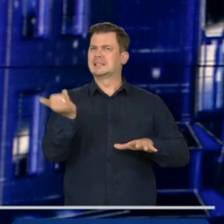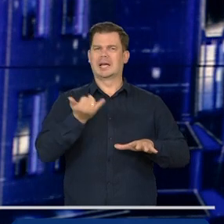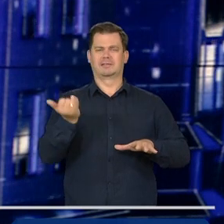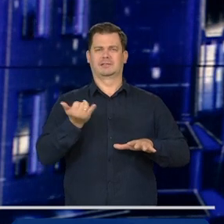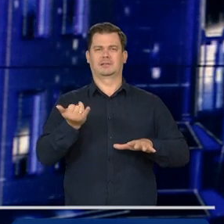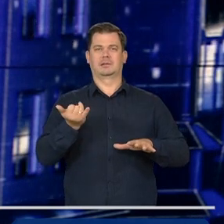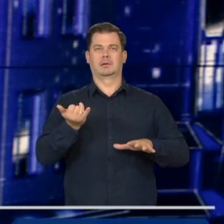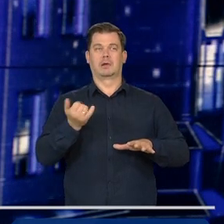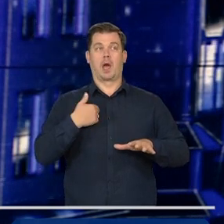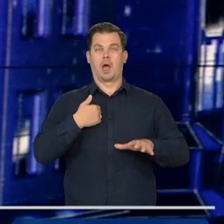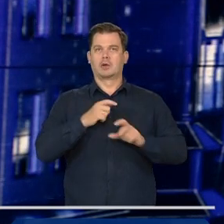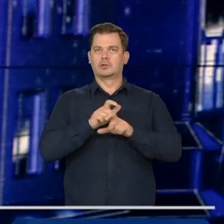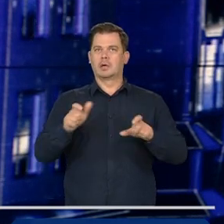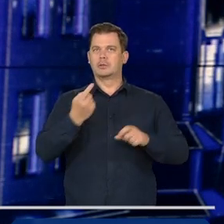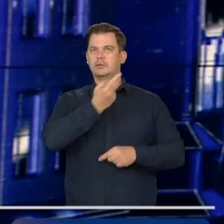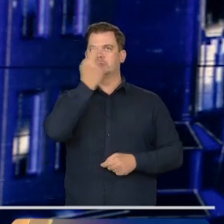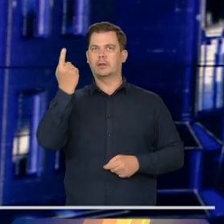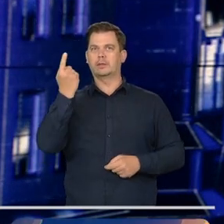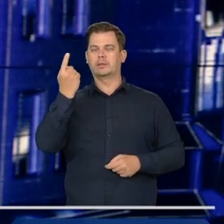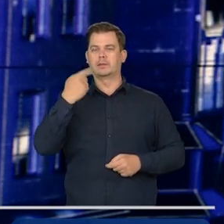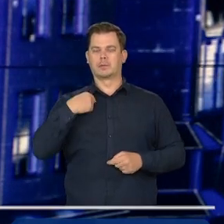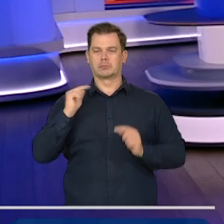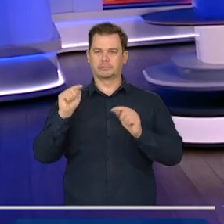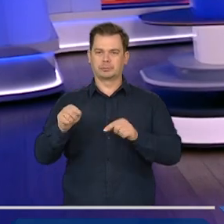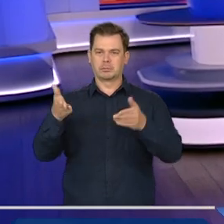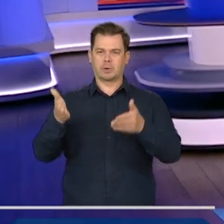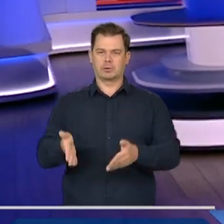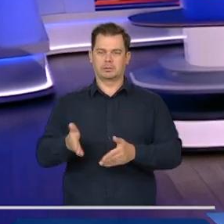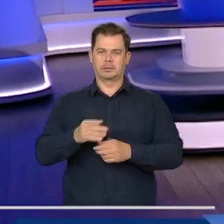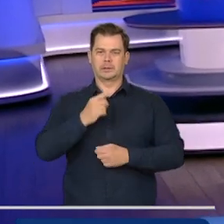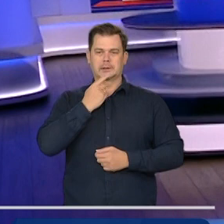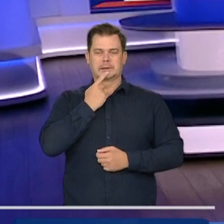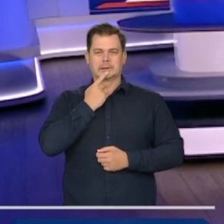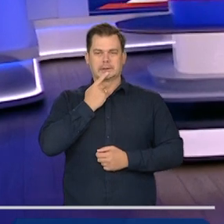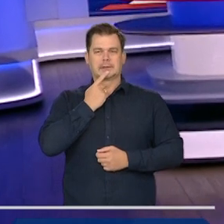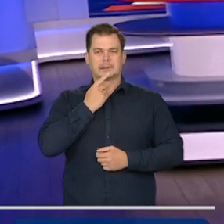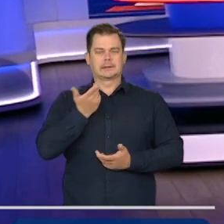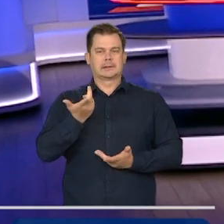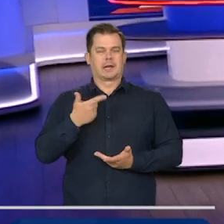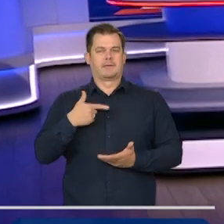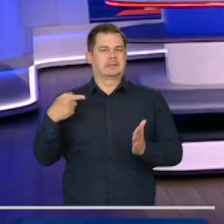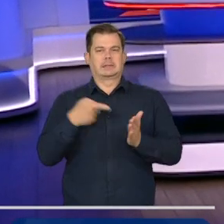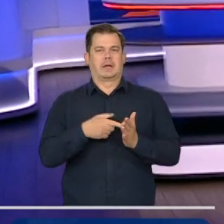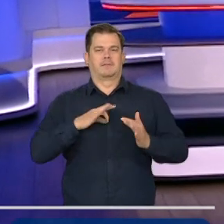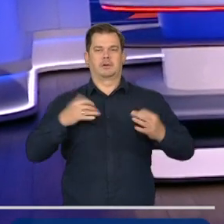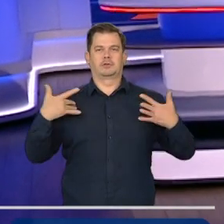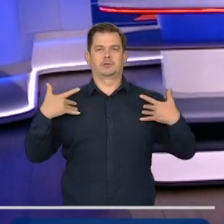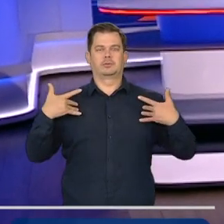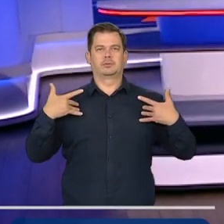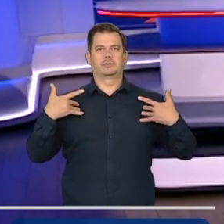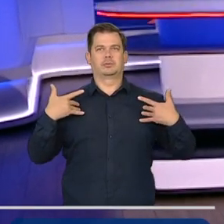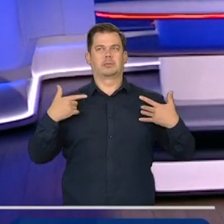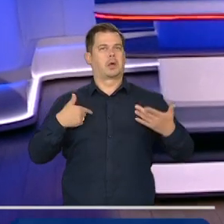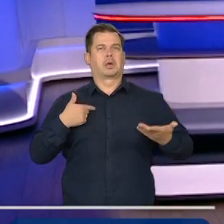biegniemy. A tu przychodzi taki moment, gdzie człowiek sobie musi odpowiedzieć na takie zasadnicze pytania. A co jest moim celem tego życia? No właśnie. Ku czemu